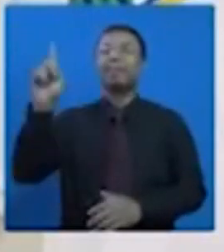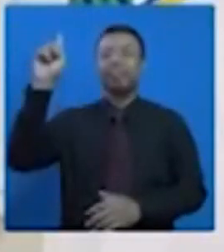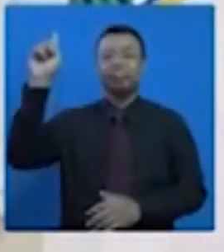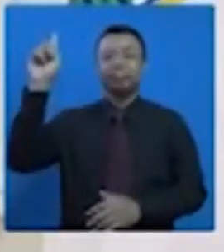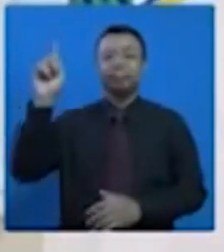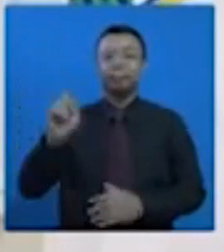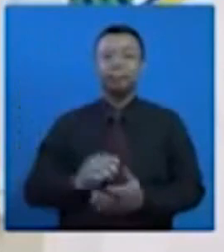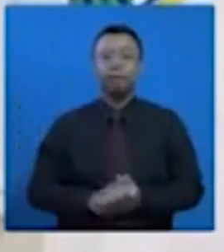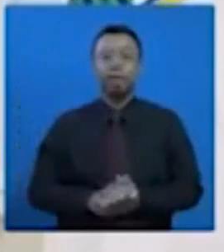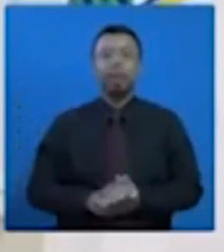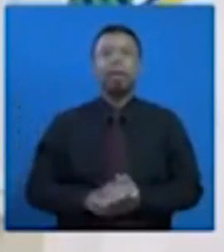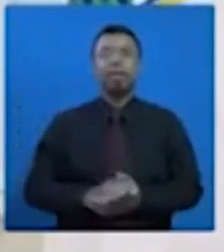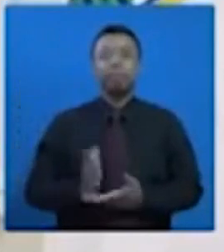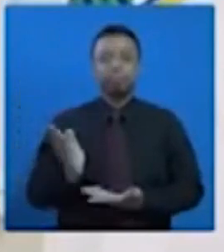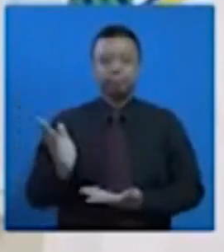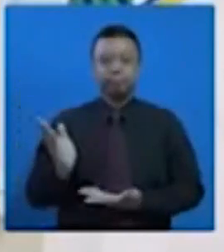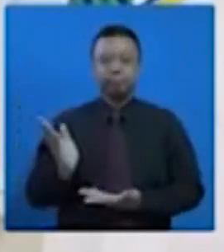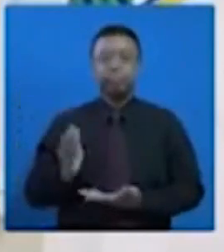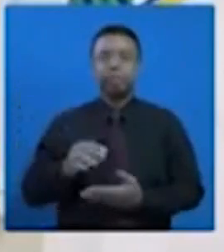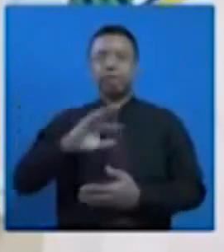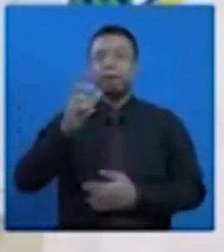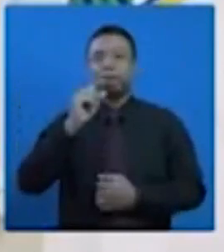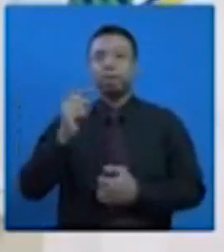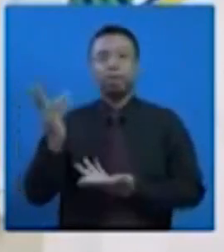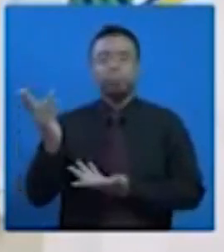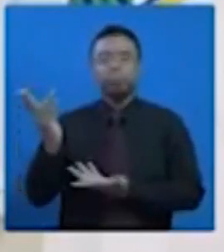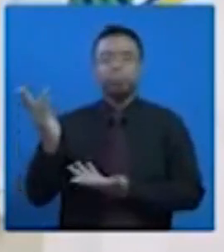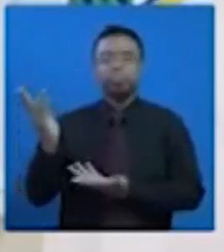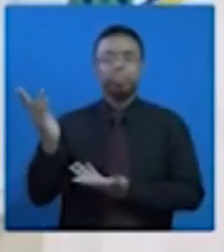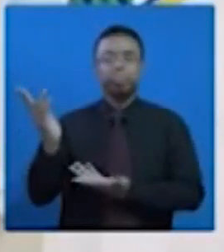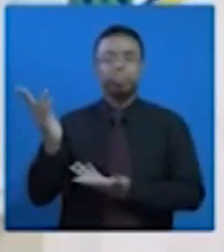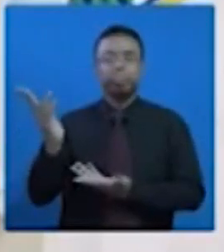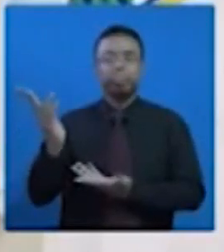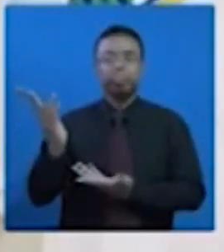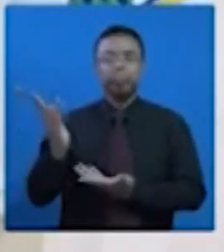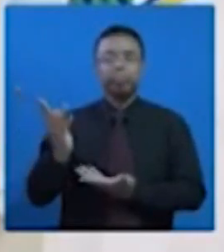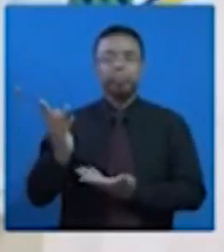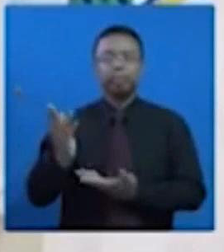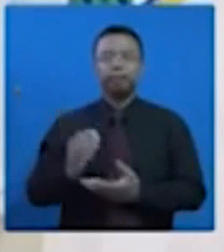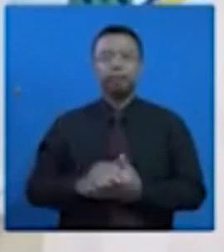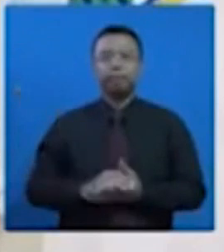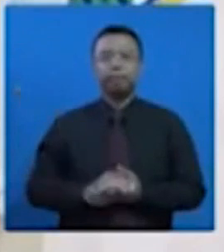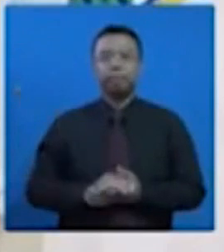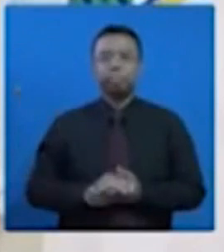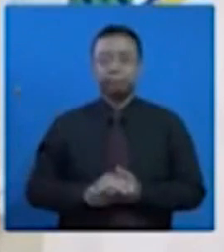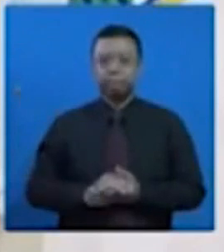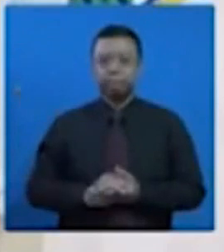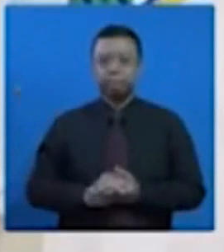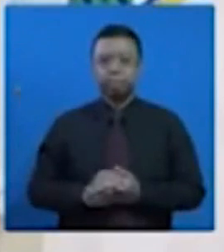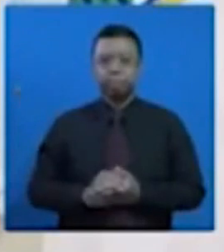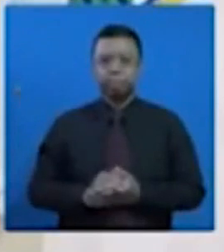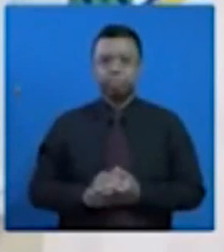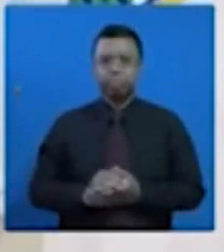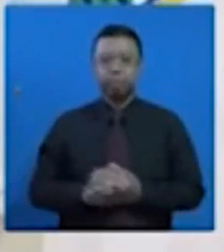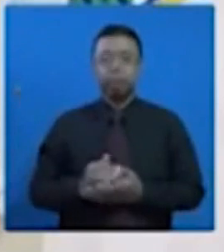Alhamdulillahirobbil alamin washolatu wassalamu ala asrofil Ambiya Iwal mursalin Sayyidina wa habibina wa